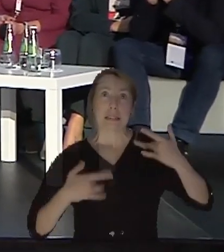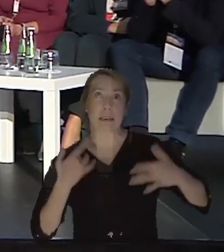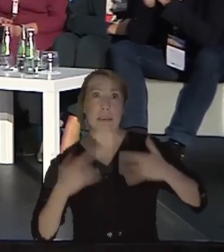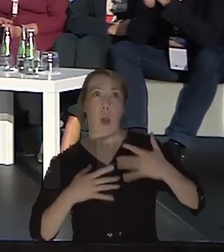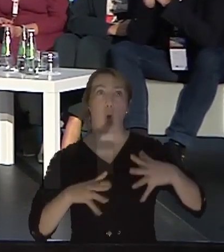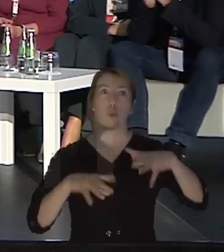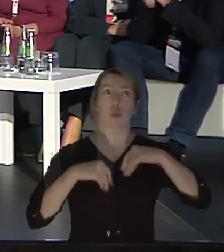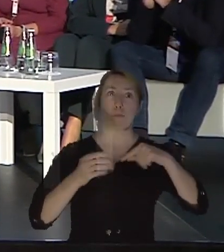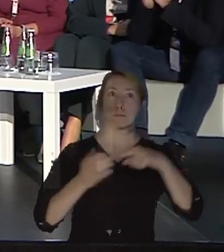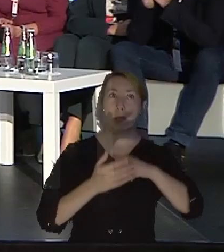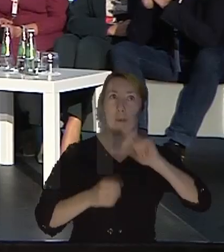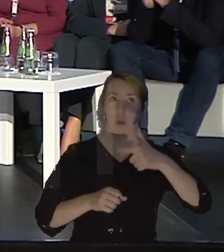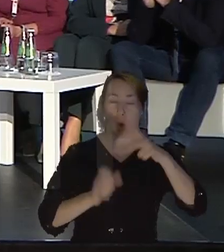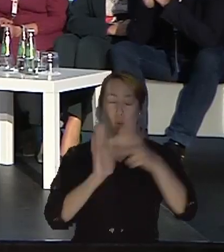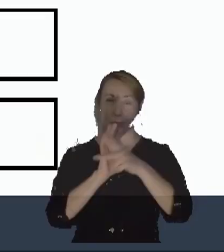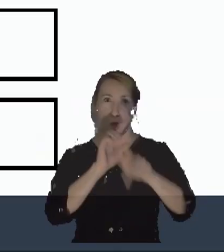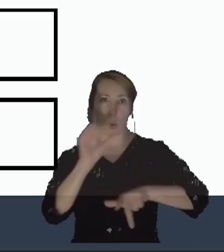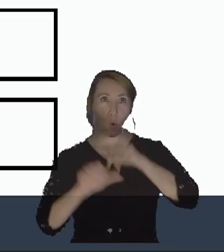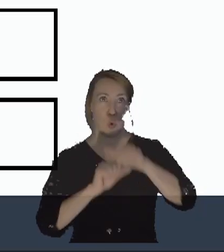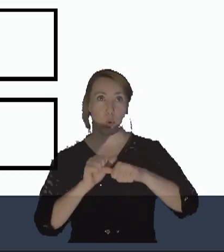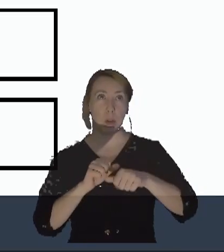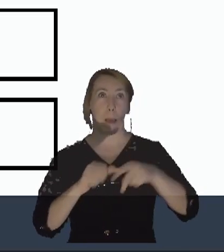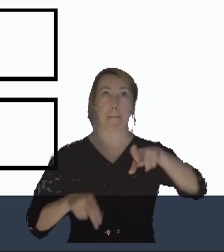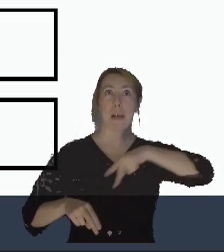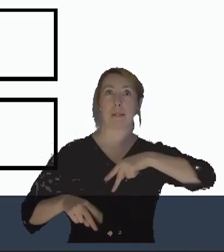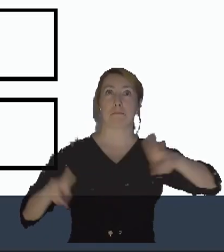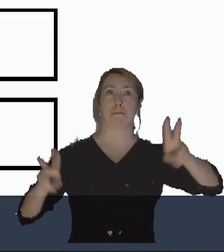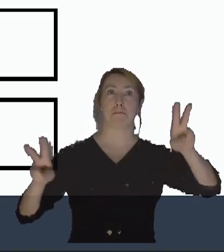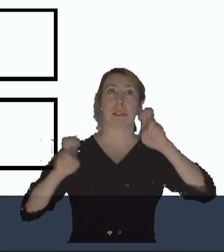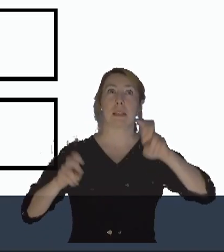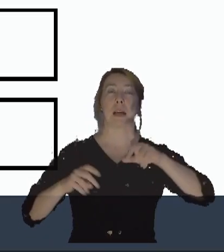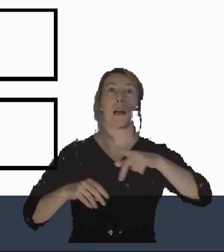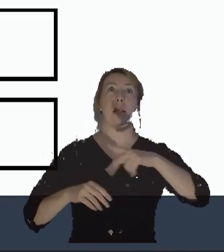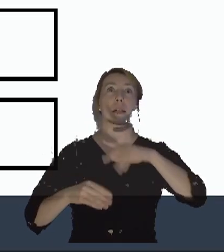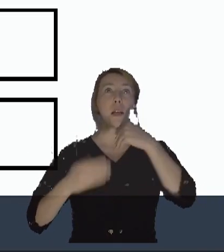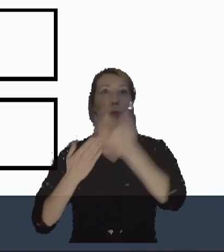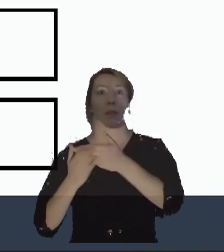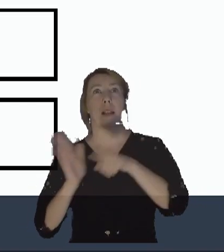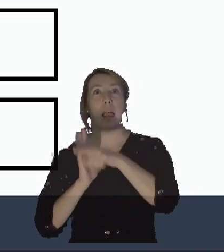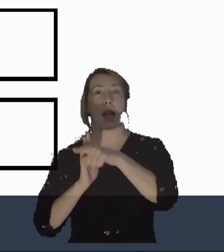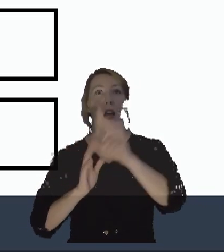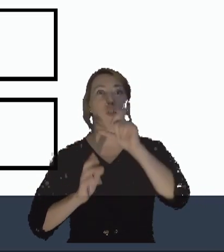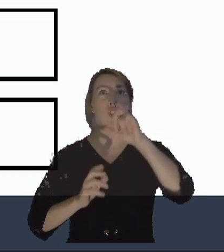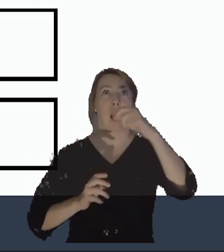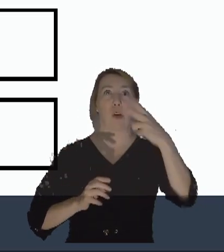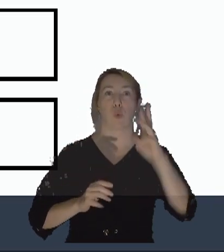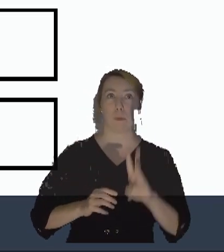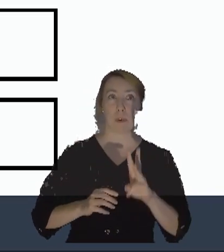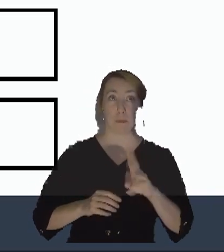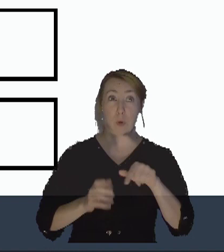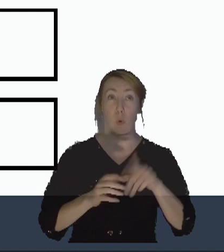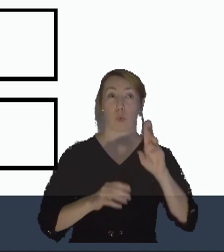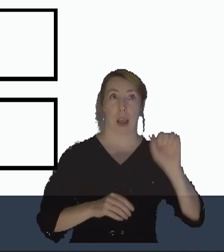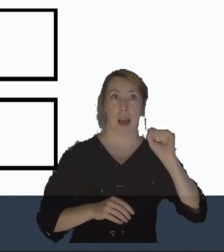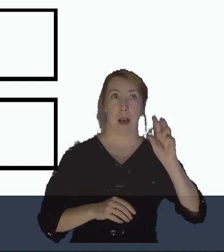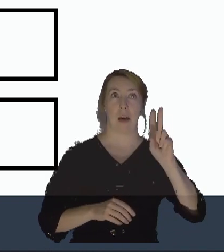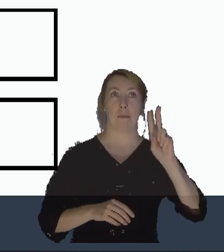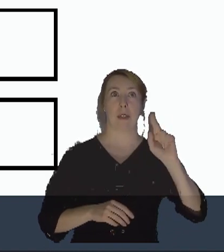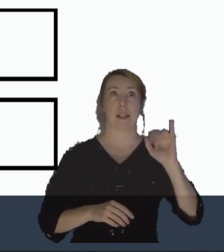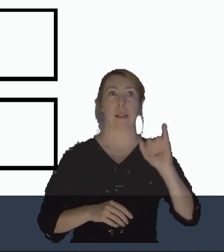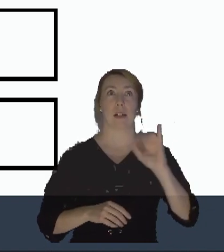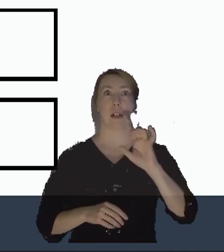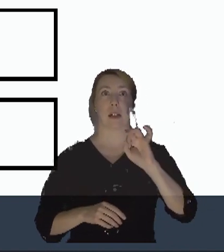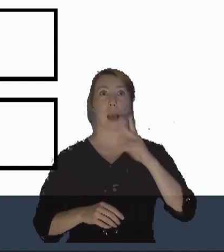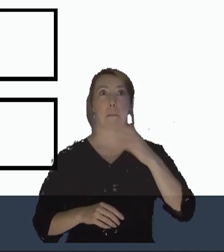otrzymał w 2018 roku medal za zasługi dla Ciechanowa? Czy była to Vicky Gabor, czy był to